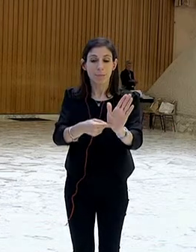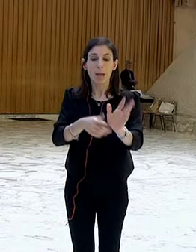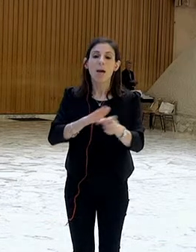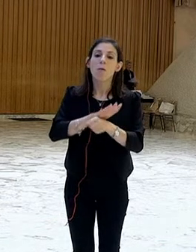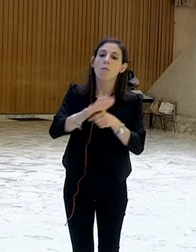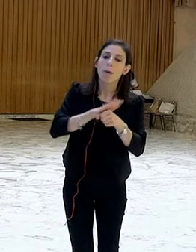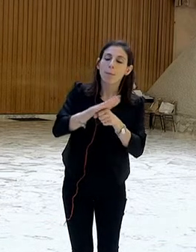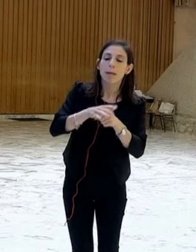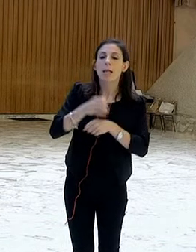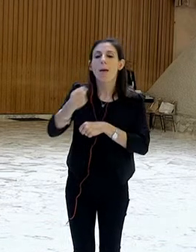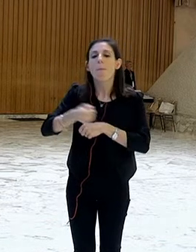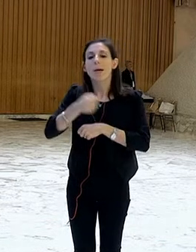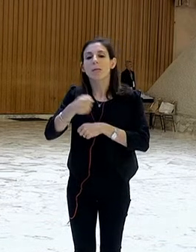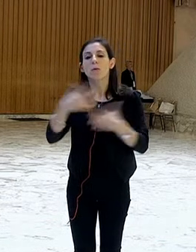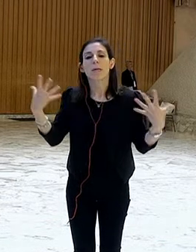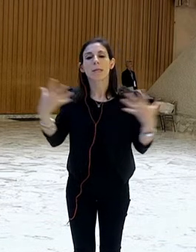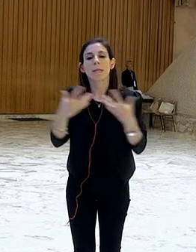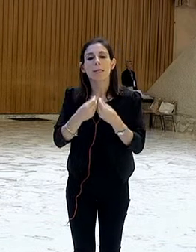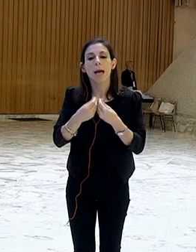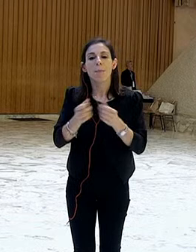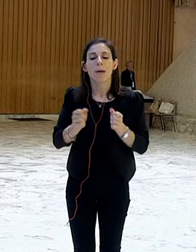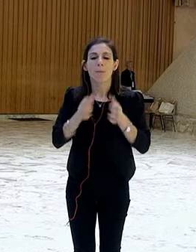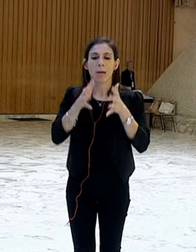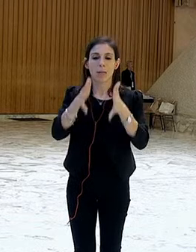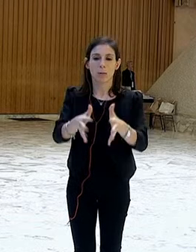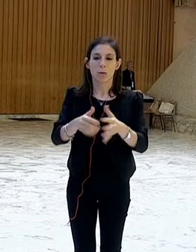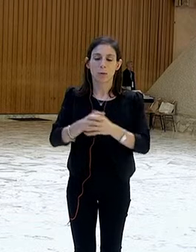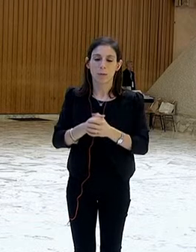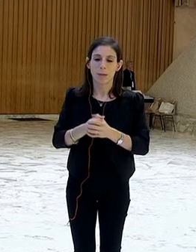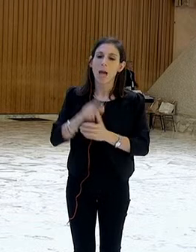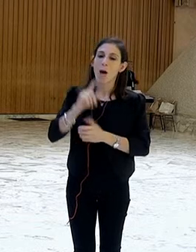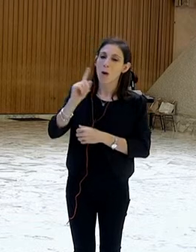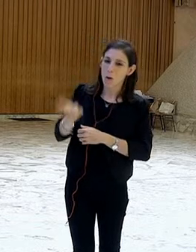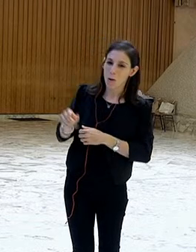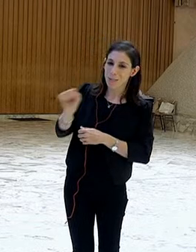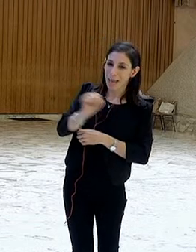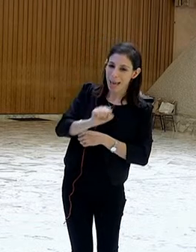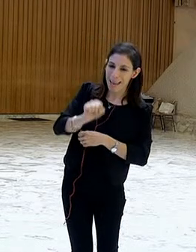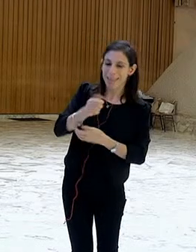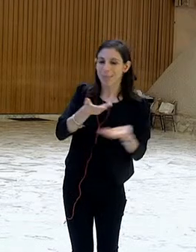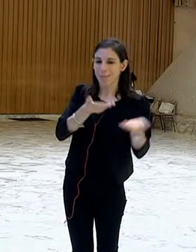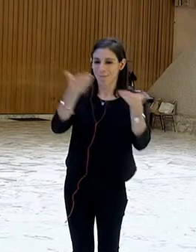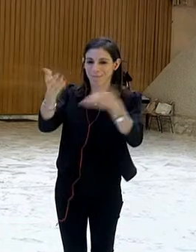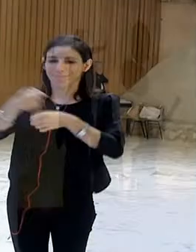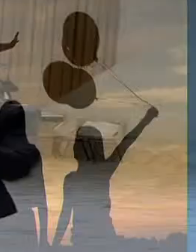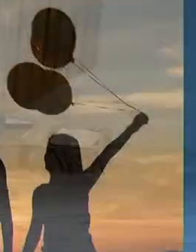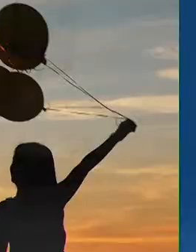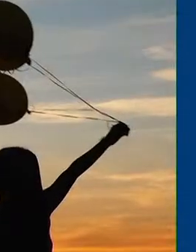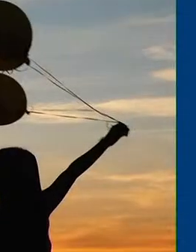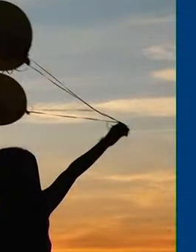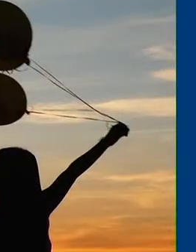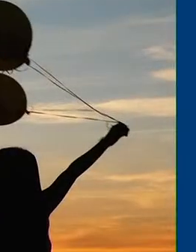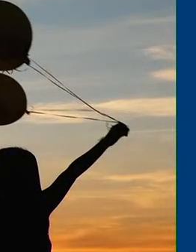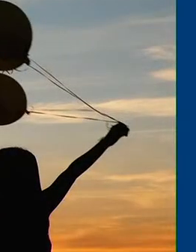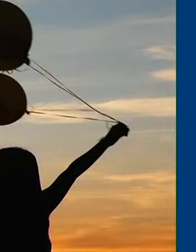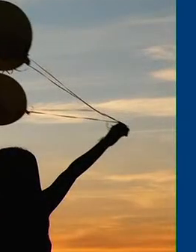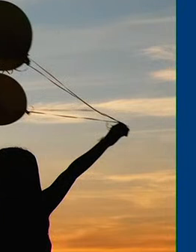e pastori insieme in missioni. Gloriosa Alexis, a voi la parola.